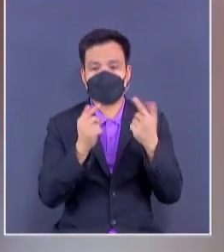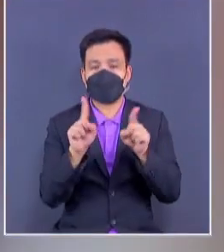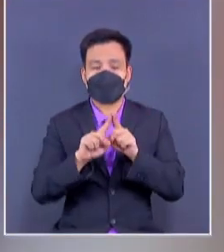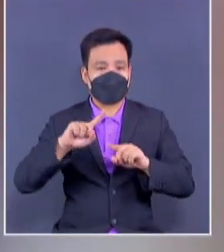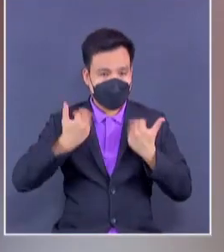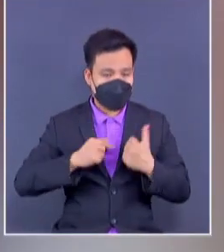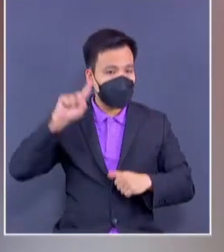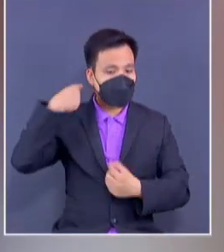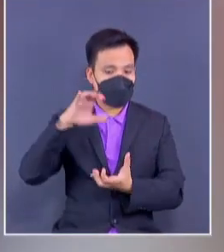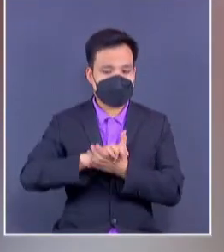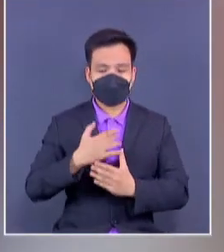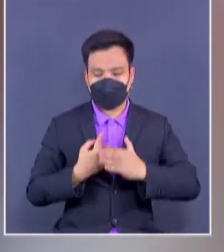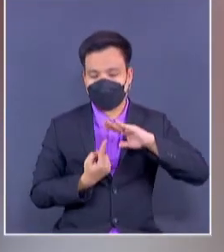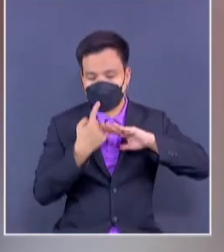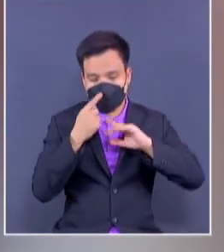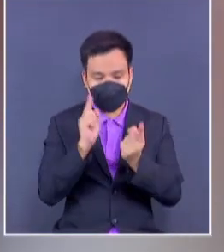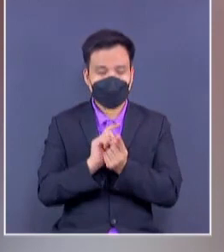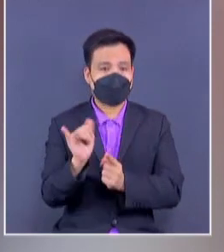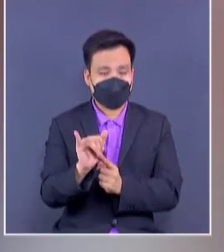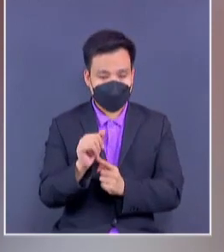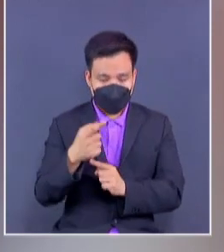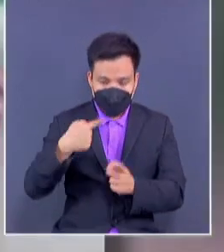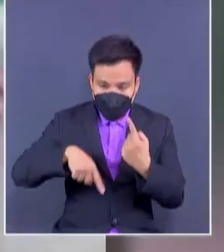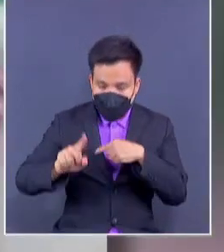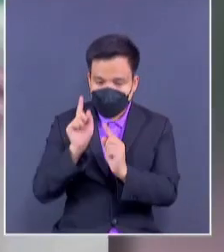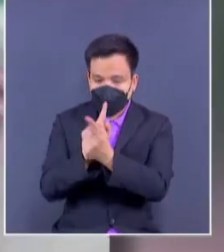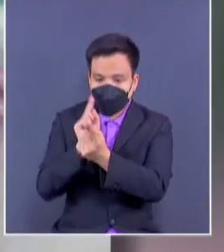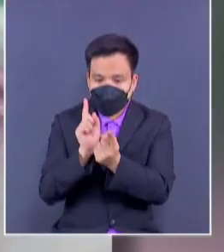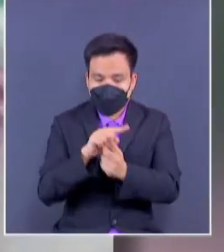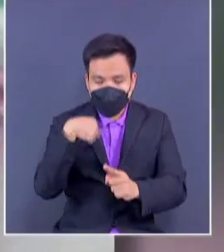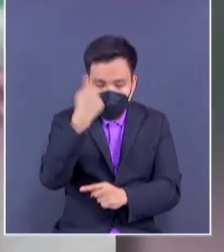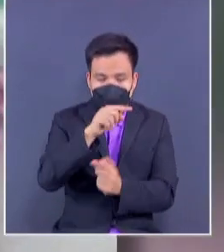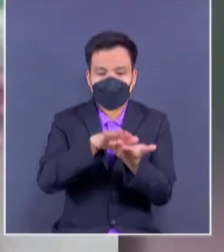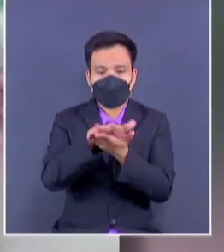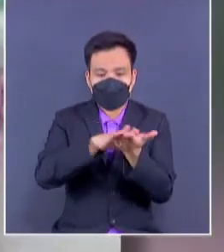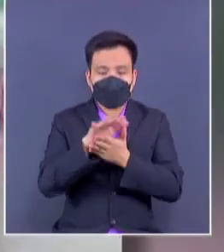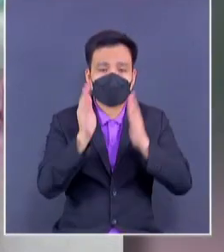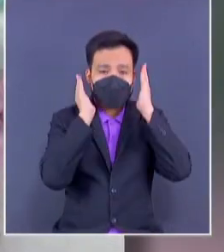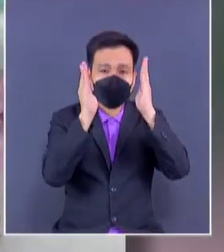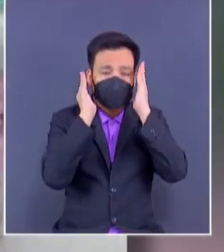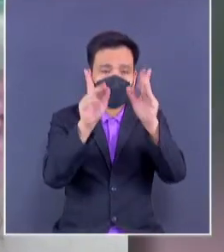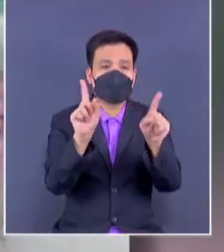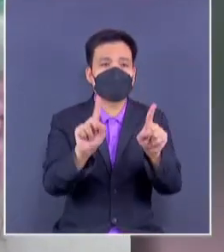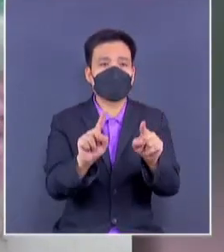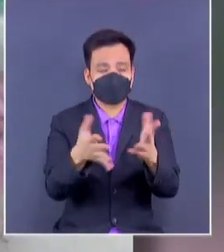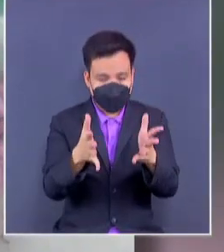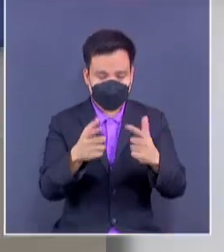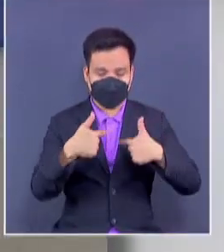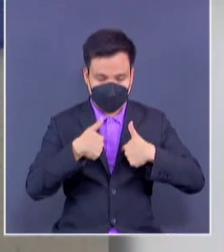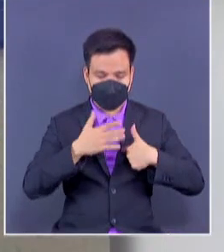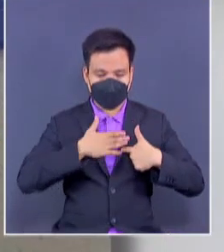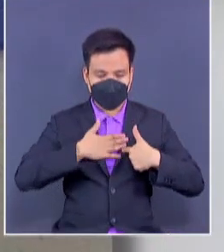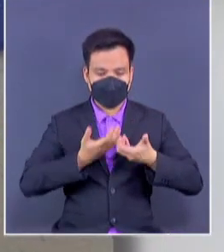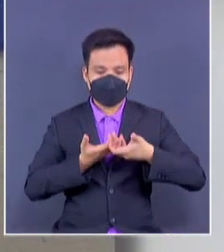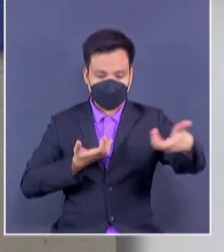แต่ก็ยังไม่พบเชื้อนะคะที่ผ่านมาผมไปเจอใครมาก็ต้องขอโทษด้วยครับไม่ได้ตั้งใจจริงๆตอนนี้เขาฮารุและลูกๆทุก